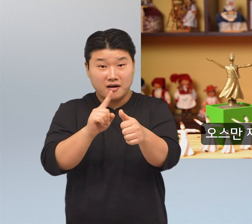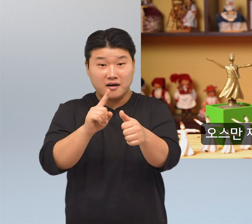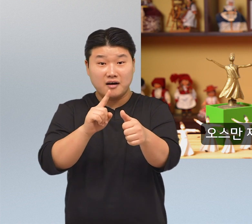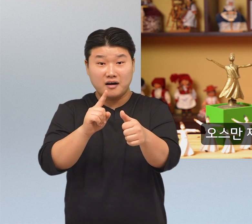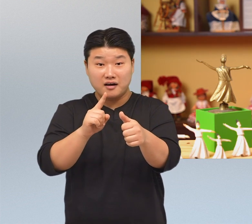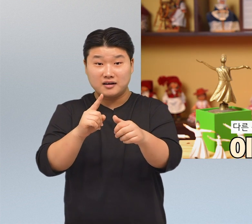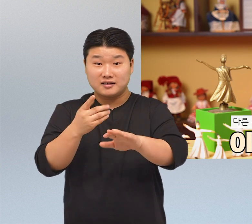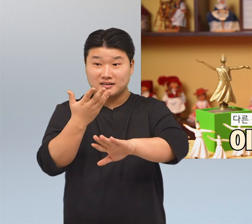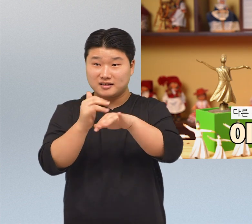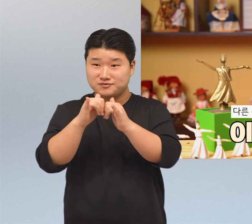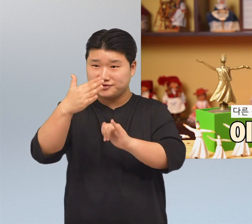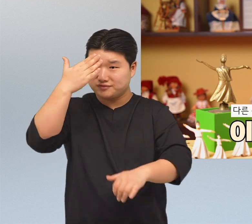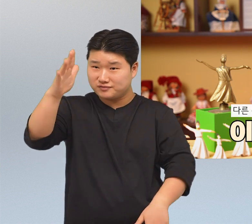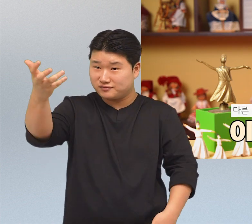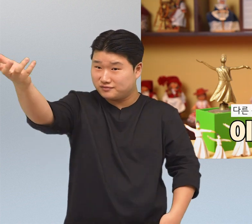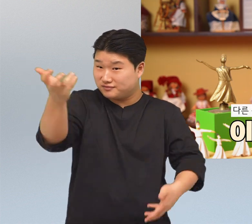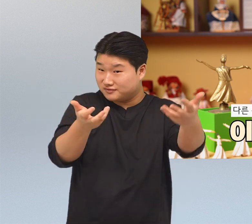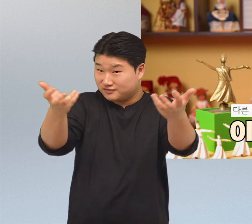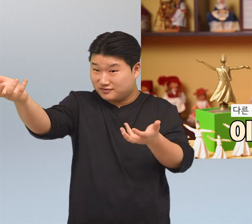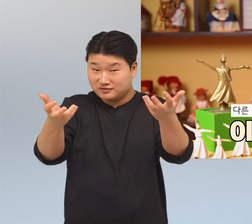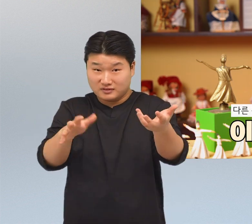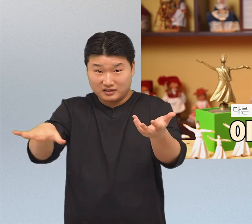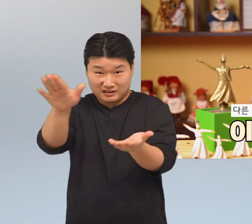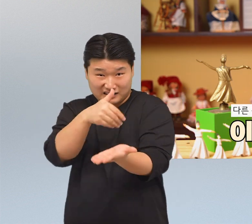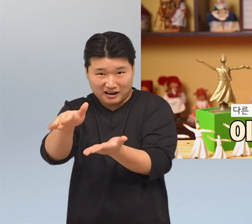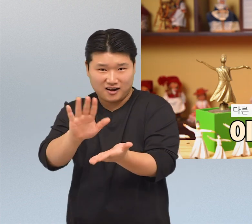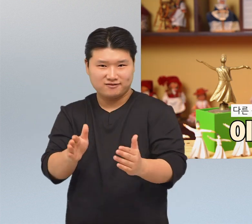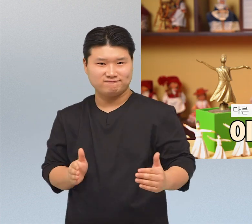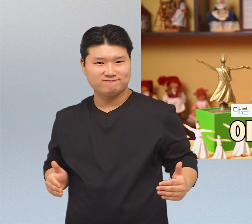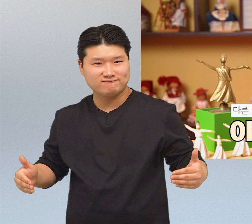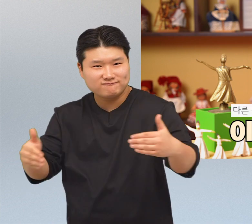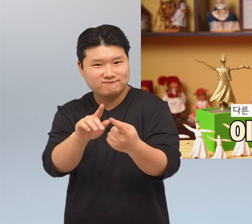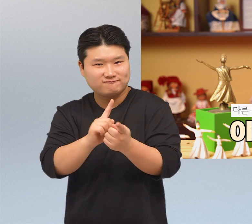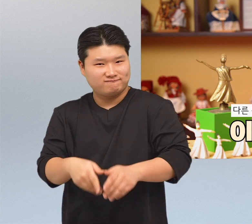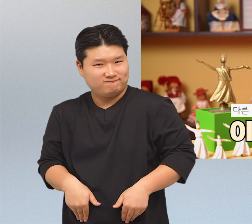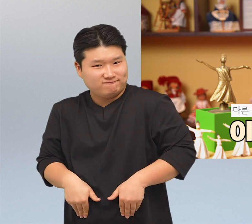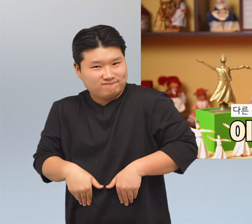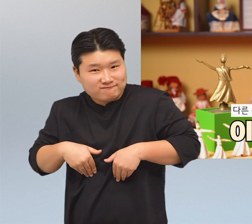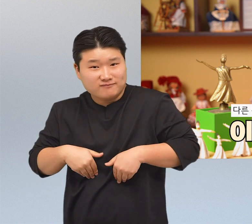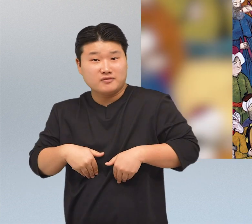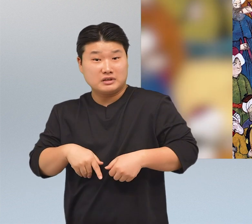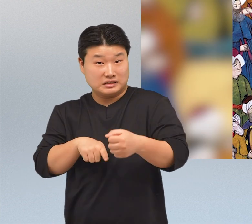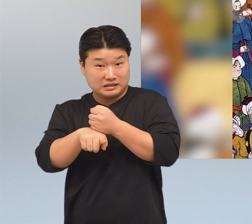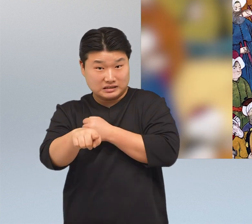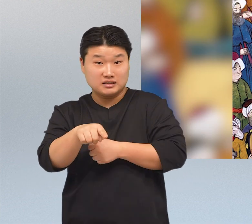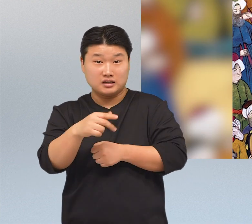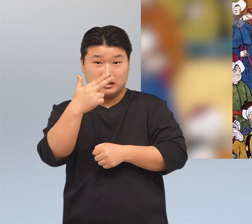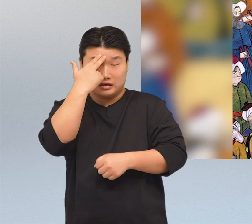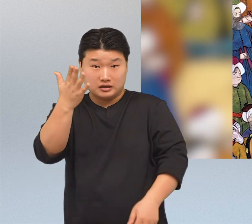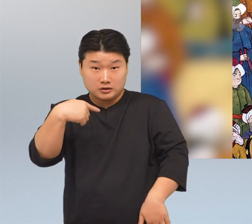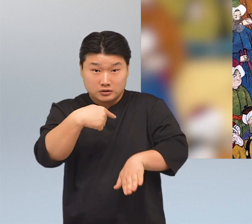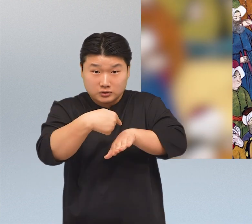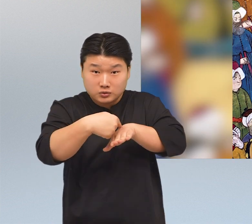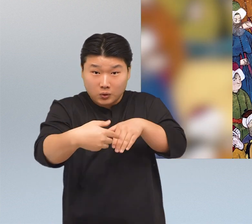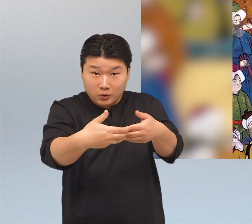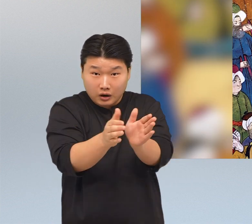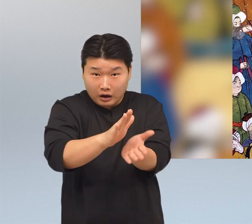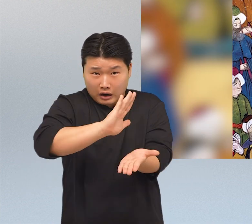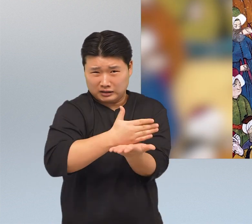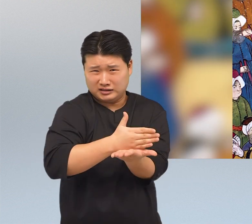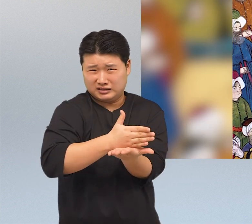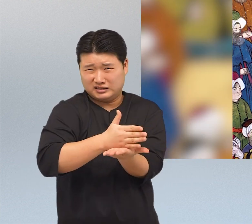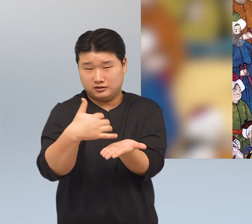발전한 데는 이민족에 대한 포용적 태도의 영향이 컸습니다. 오스만은